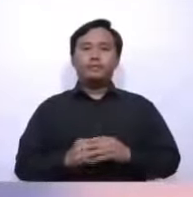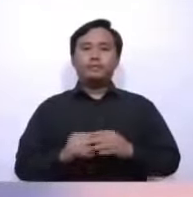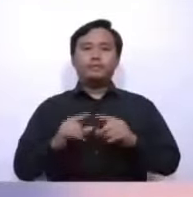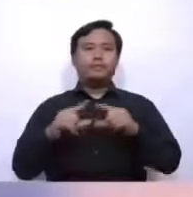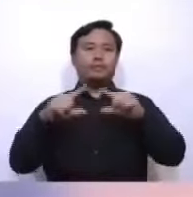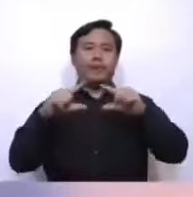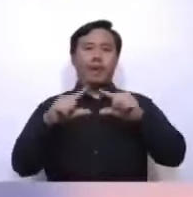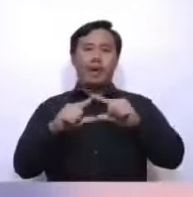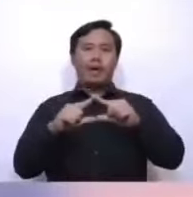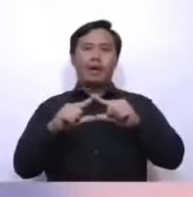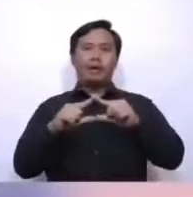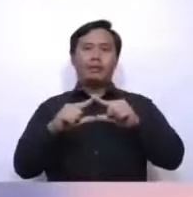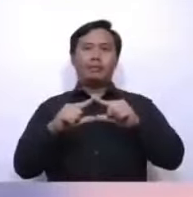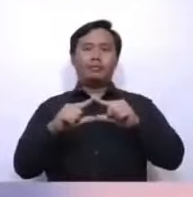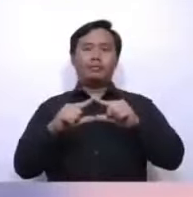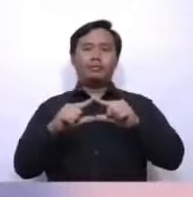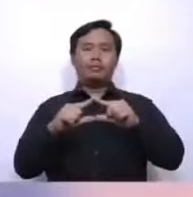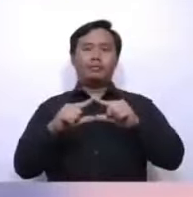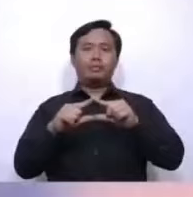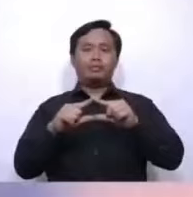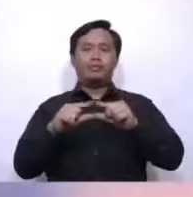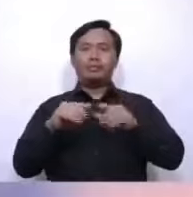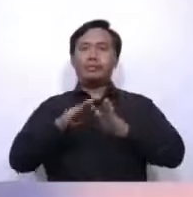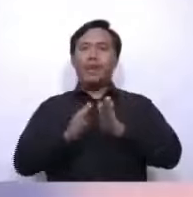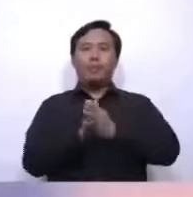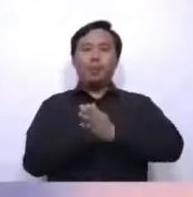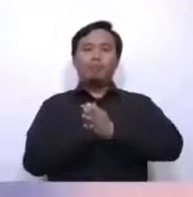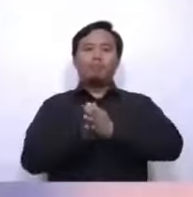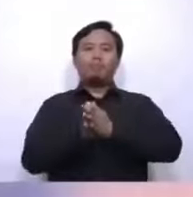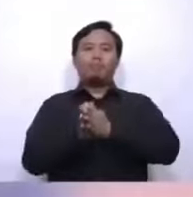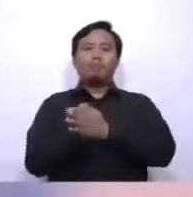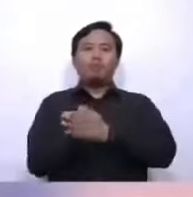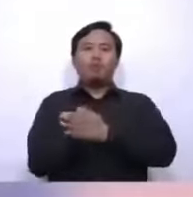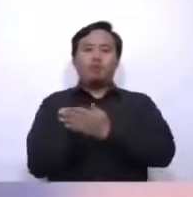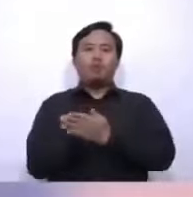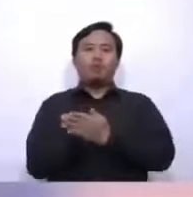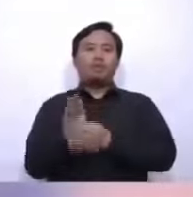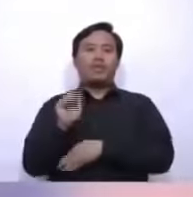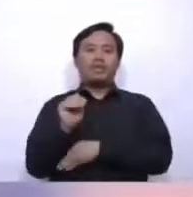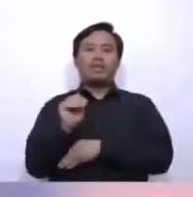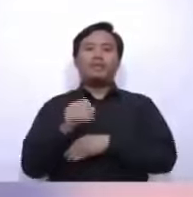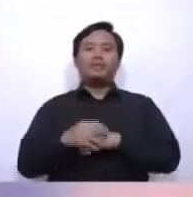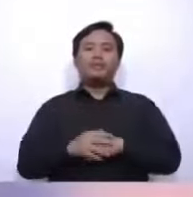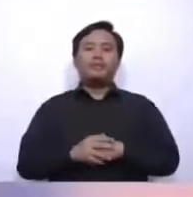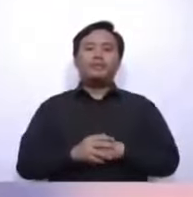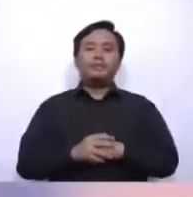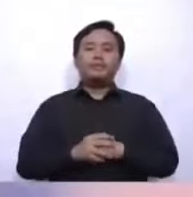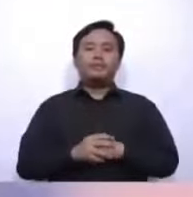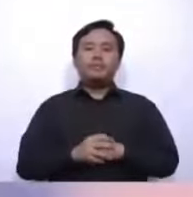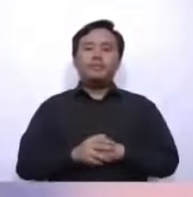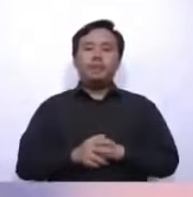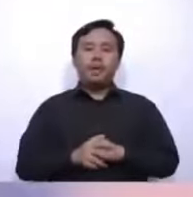Huruf A adalah kesehatan dan penurunan stunting. Amplop masih dalam kondisi tersegel.